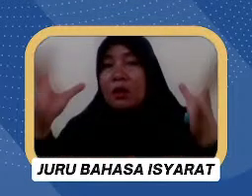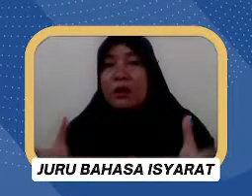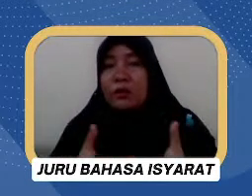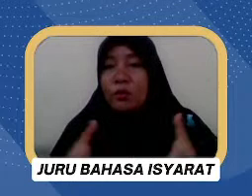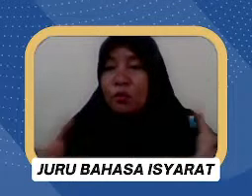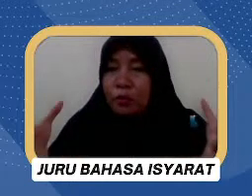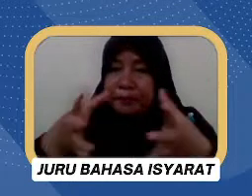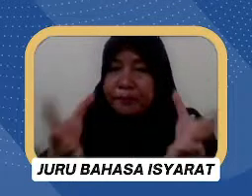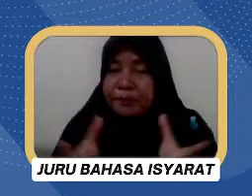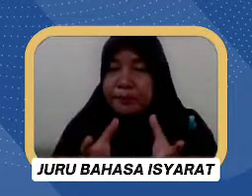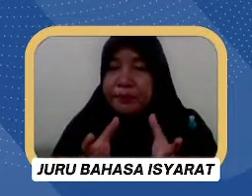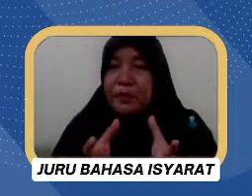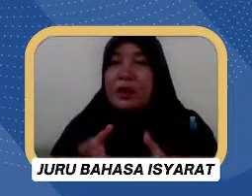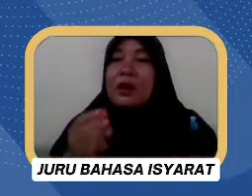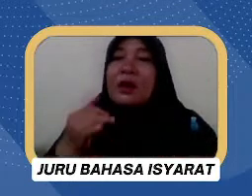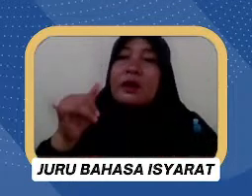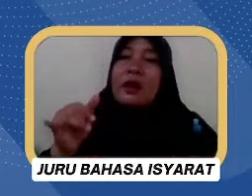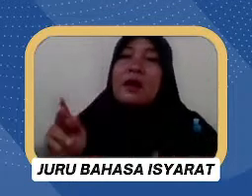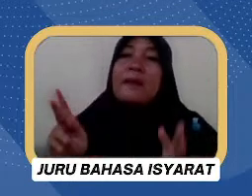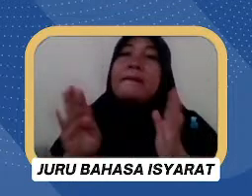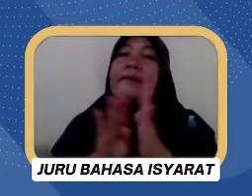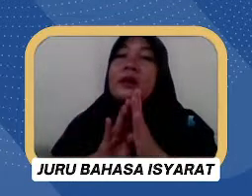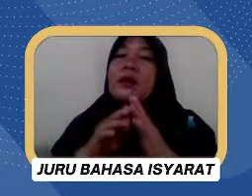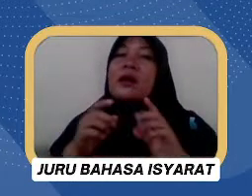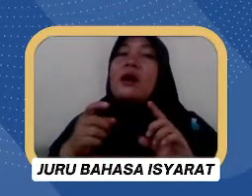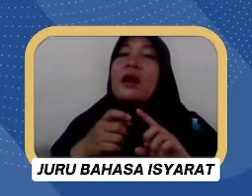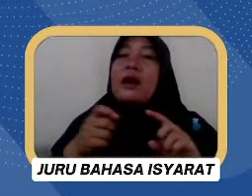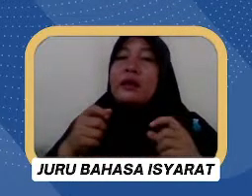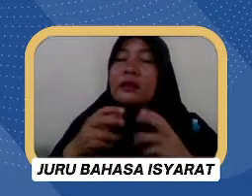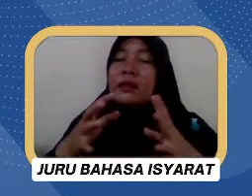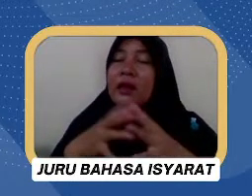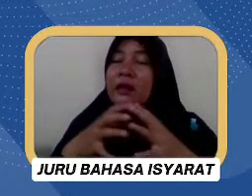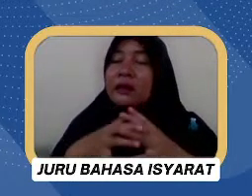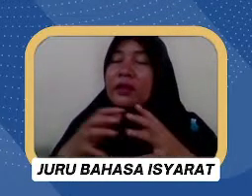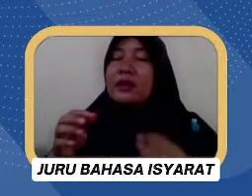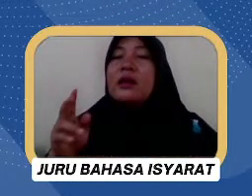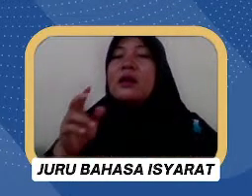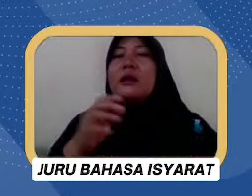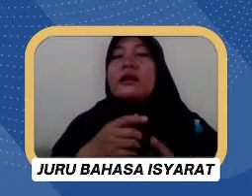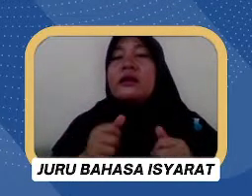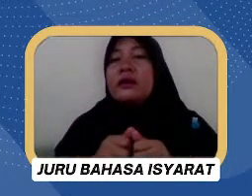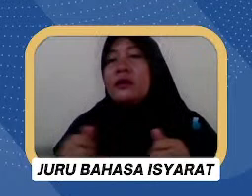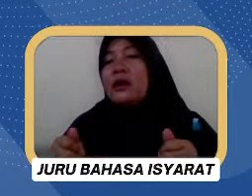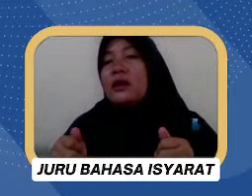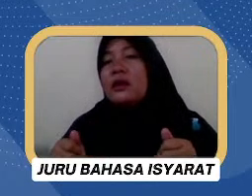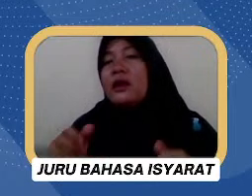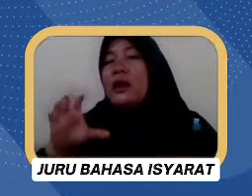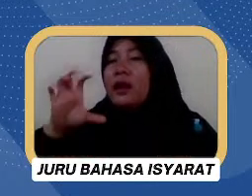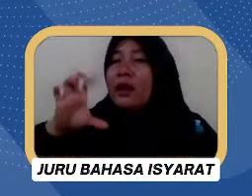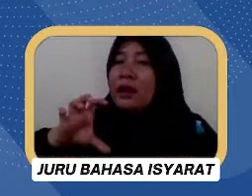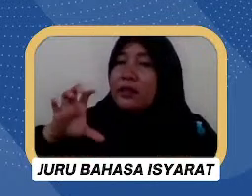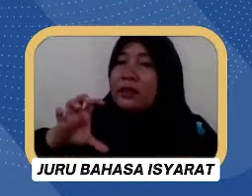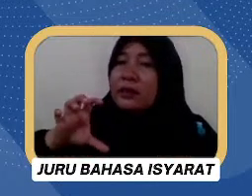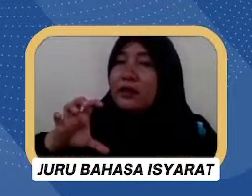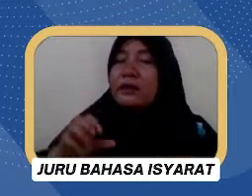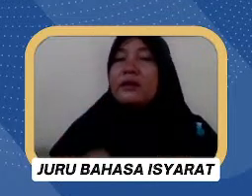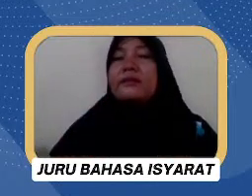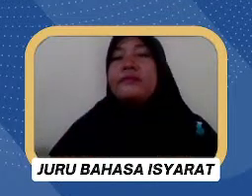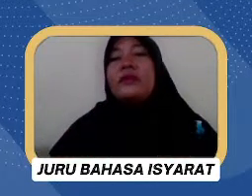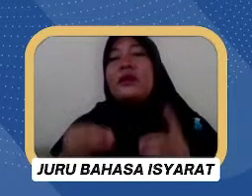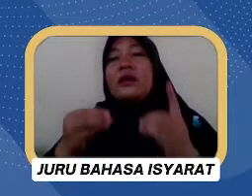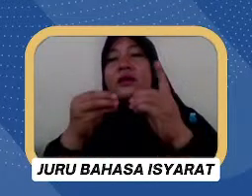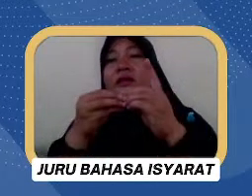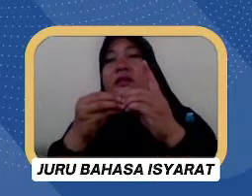ruang lingkup etika digital. Ada empat ruang lingkup digital. Pertama harus didasarkan